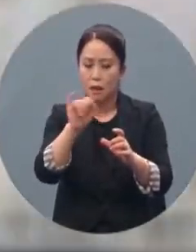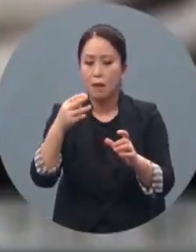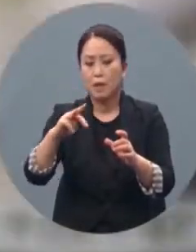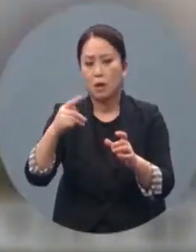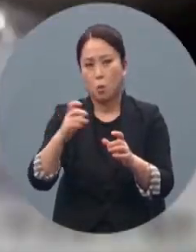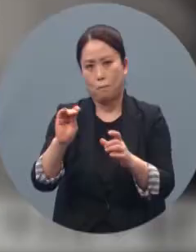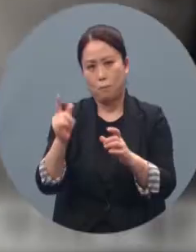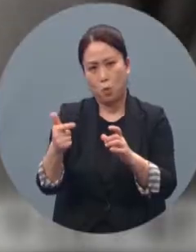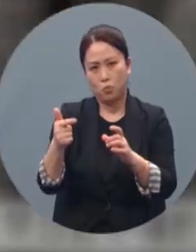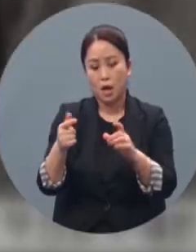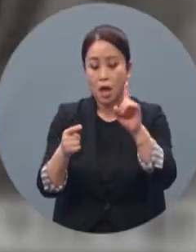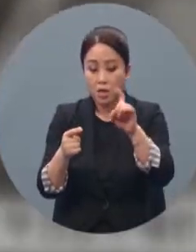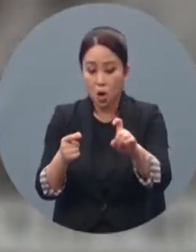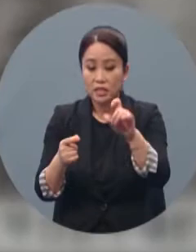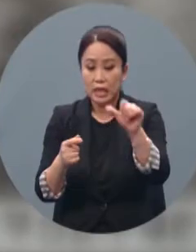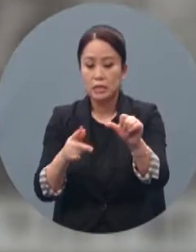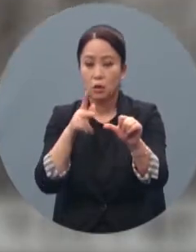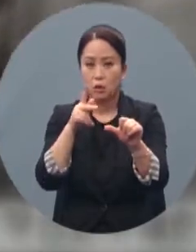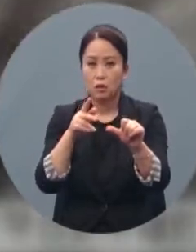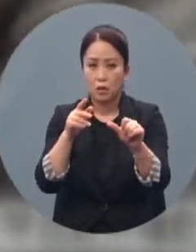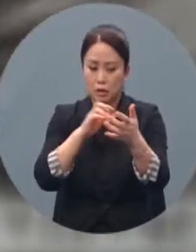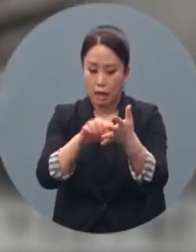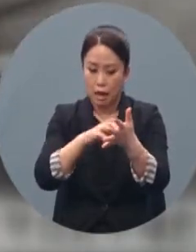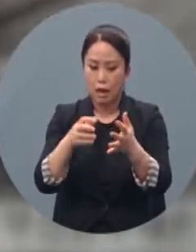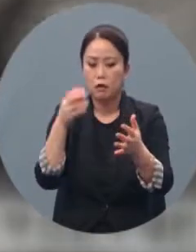필로폰 뭉치가 15개씩 숨겨져 있습니다.